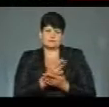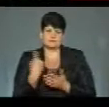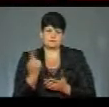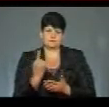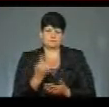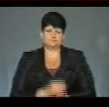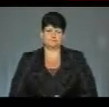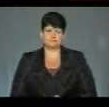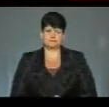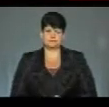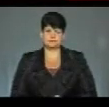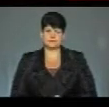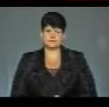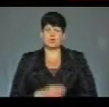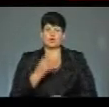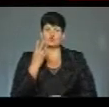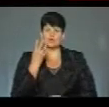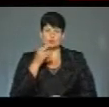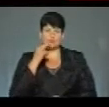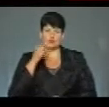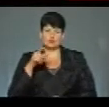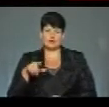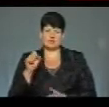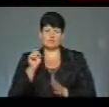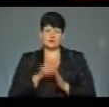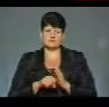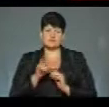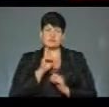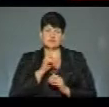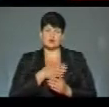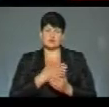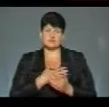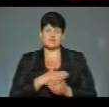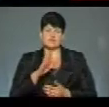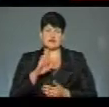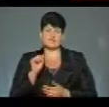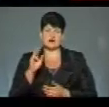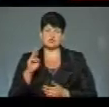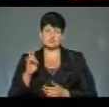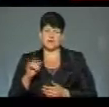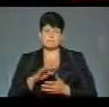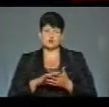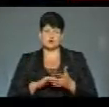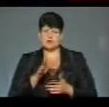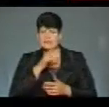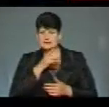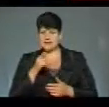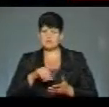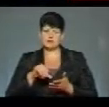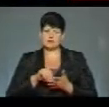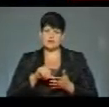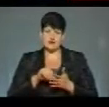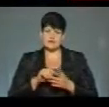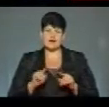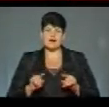лікарні. Чотирьом обвинуваченим у вбивстві кременецького активіста Віталія Ващенка продовжили термін перебування під арештом